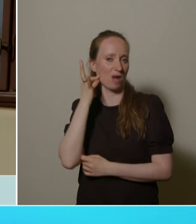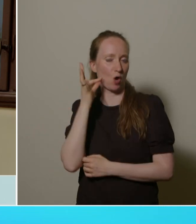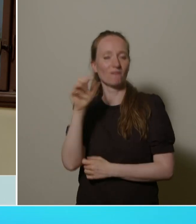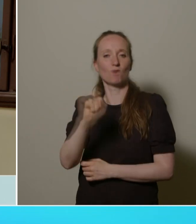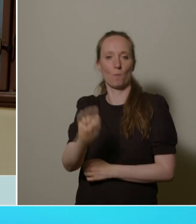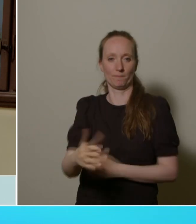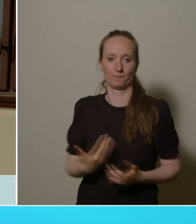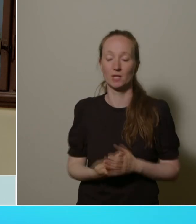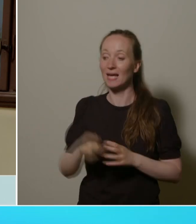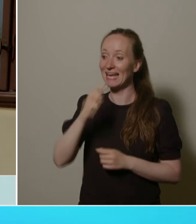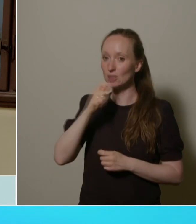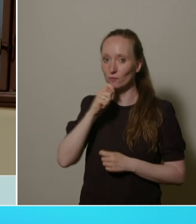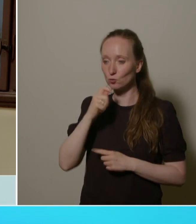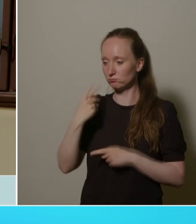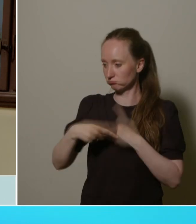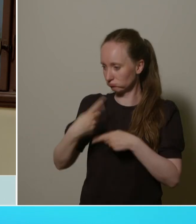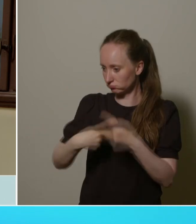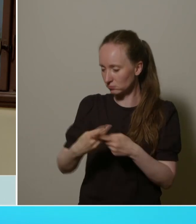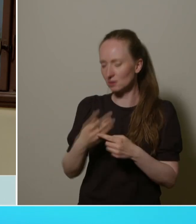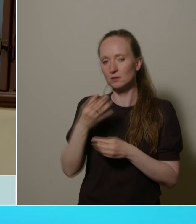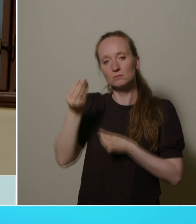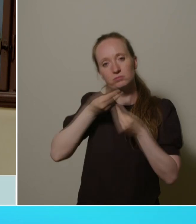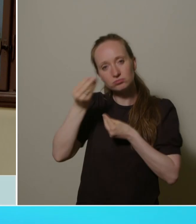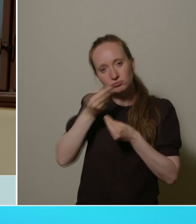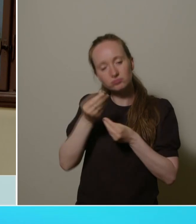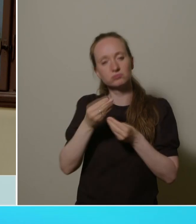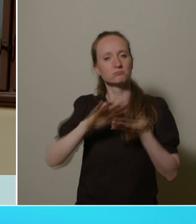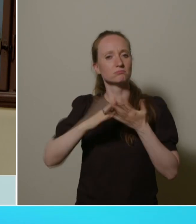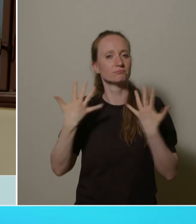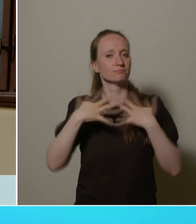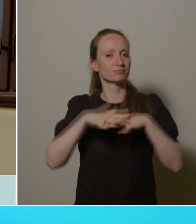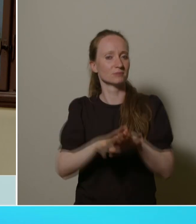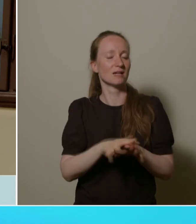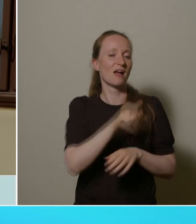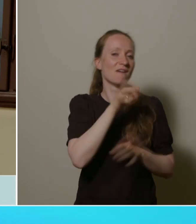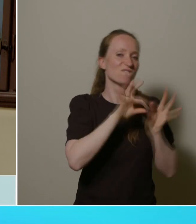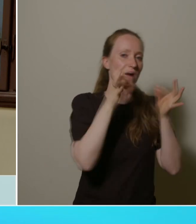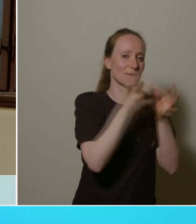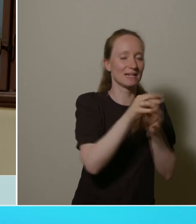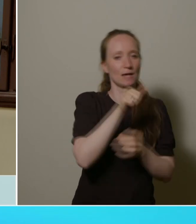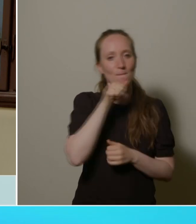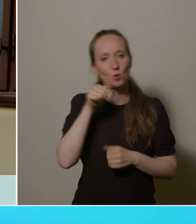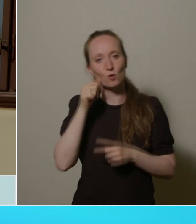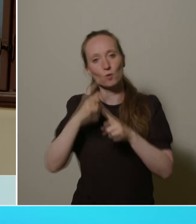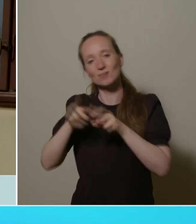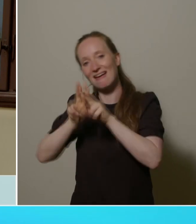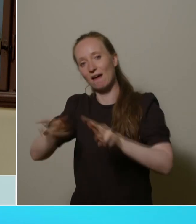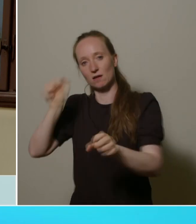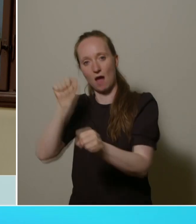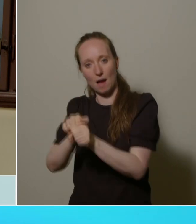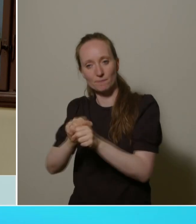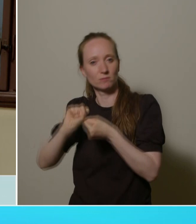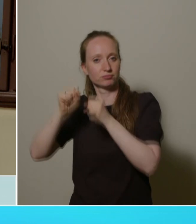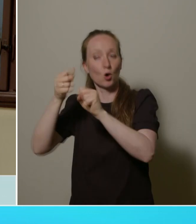dieses Interviews haben wir auch über die Vereinbarkeit von Familie, Beruf und ehrenamtliches Engagement und vielleicht auch